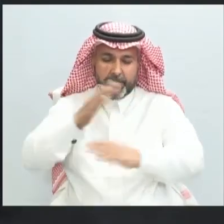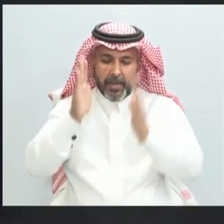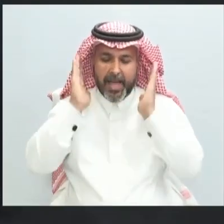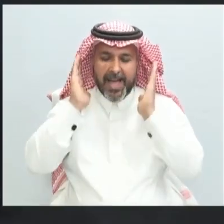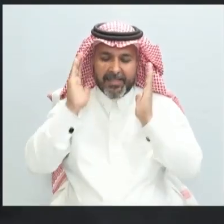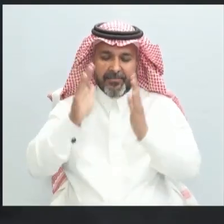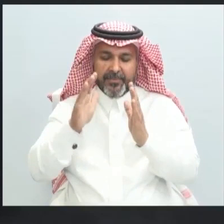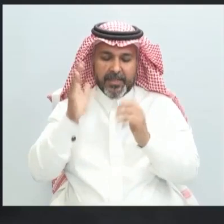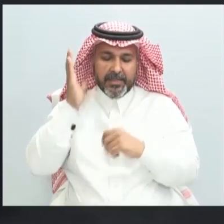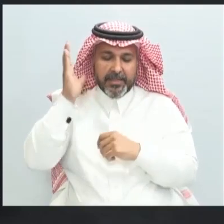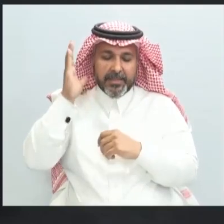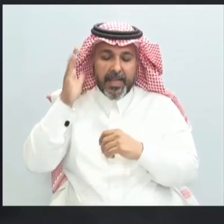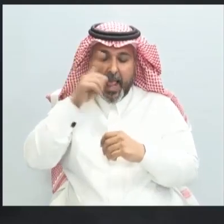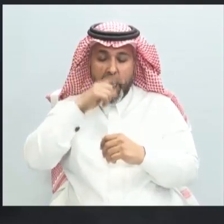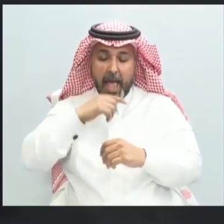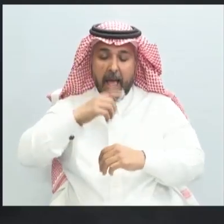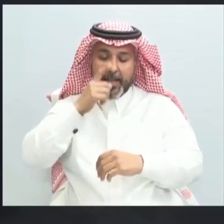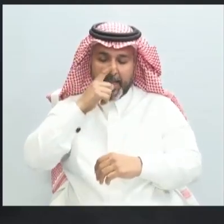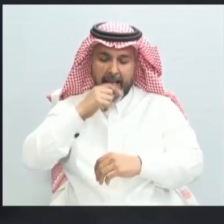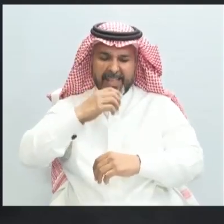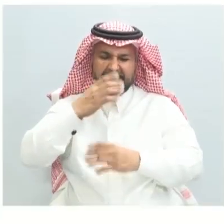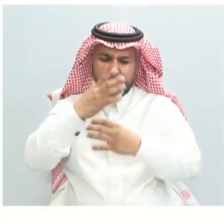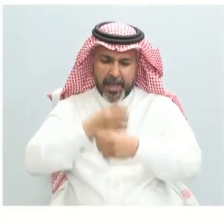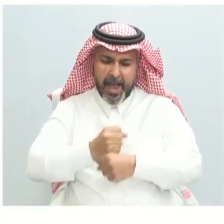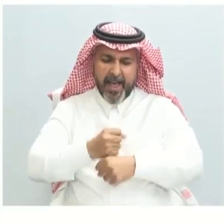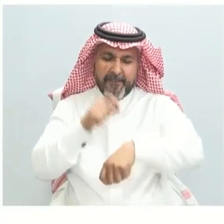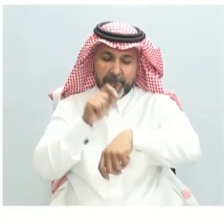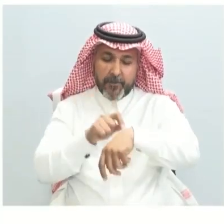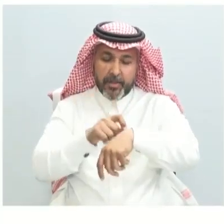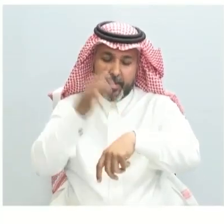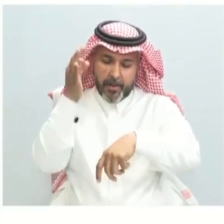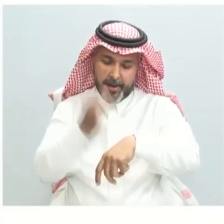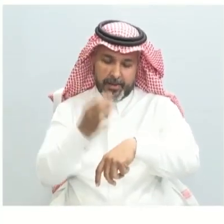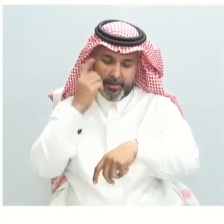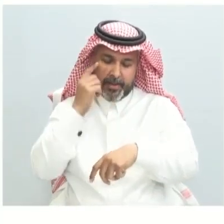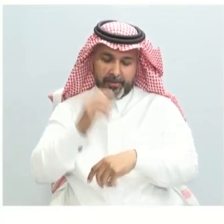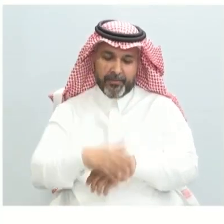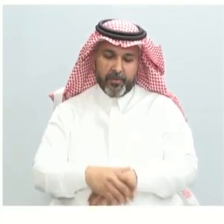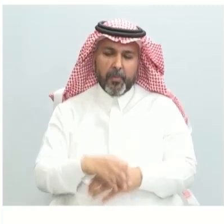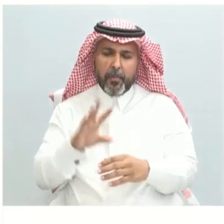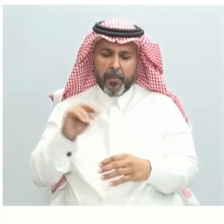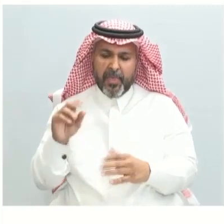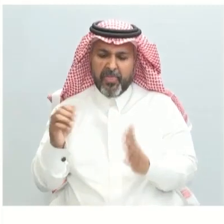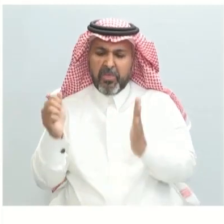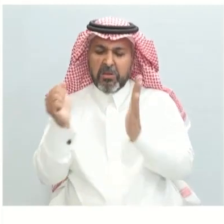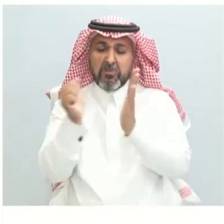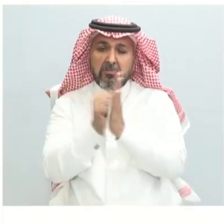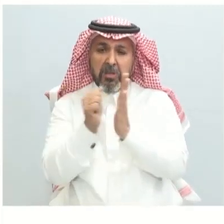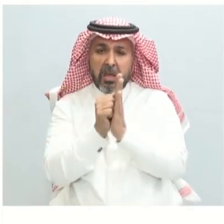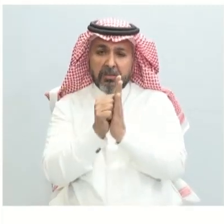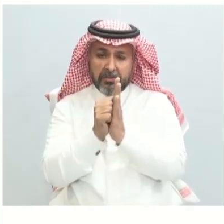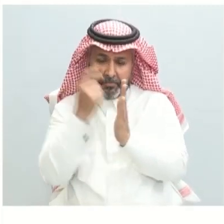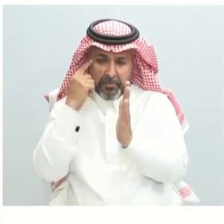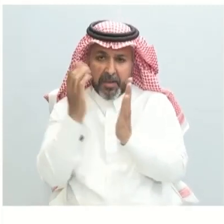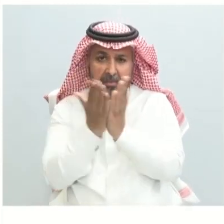الصلوات المفروضه كذلك اداء التزام اداء الواجبات المدرسيه وهي واجباتك